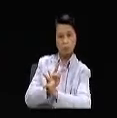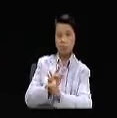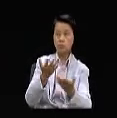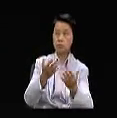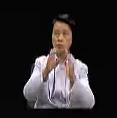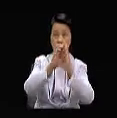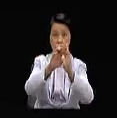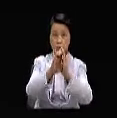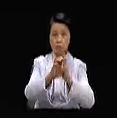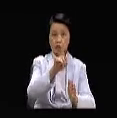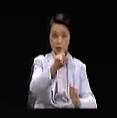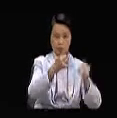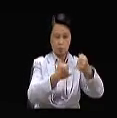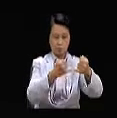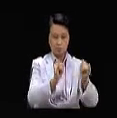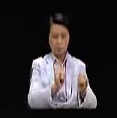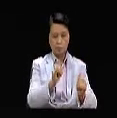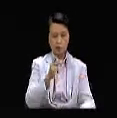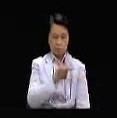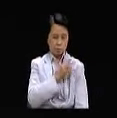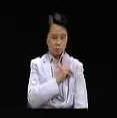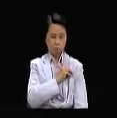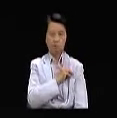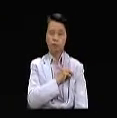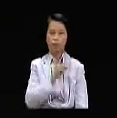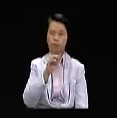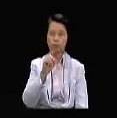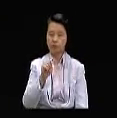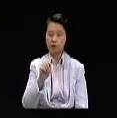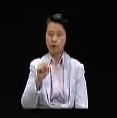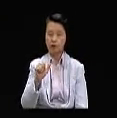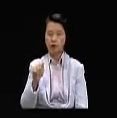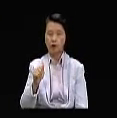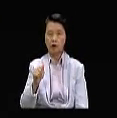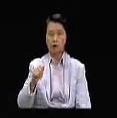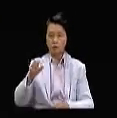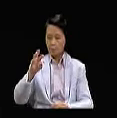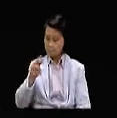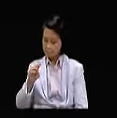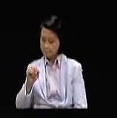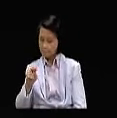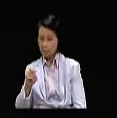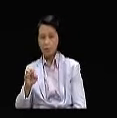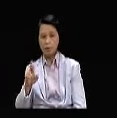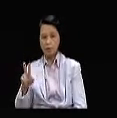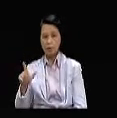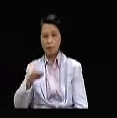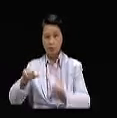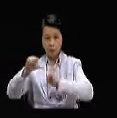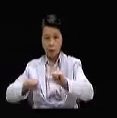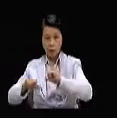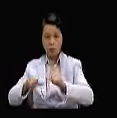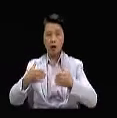contohnya satu jabatan dibawah Kesa jabatan mineral dan newsagents mereka ini dianggotai oleh geologis biologis